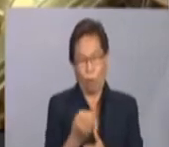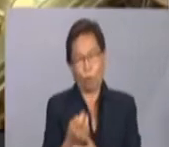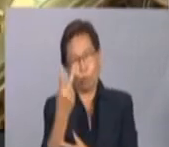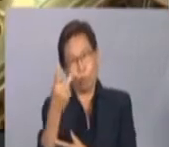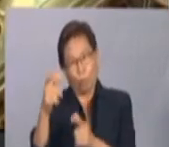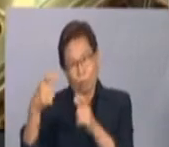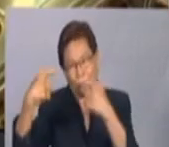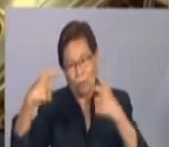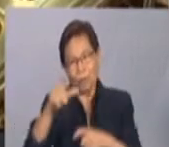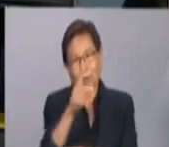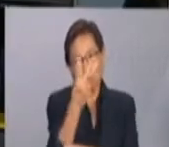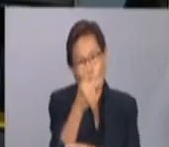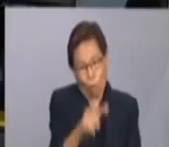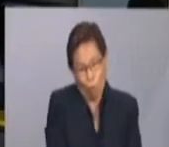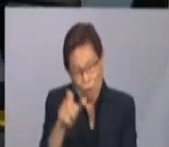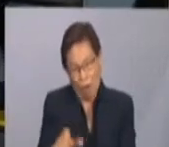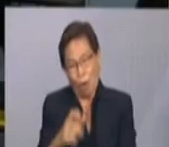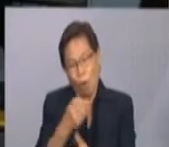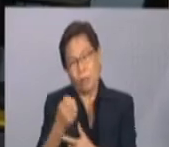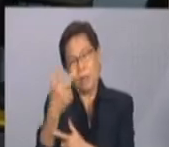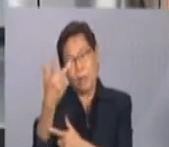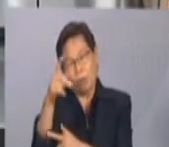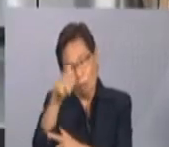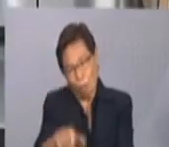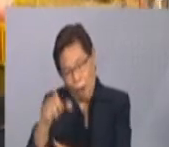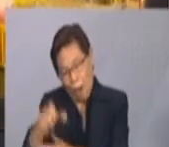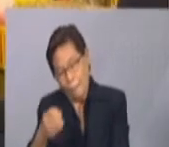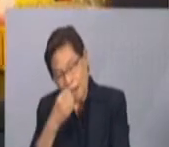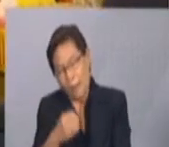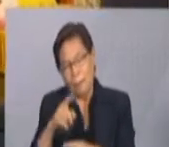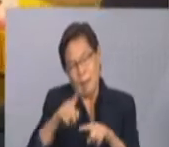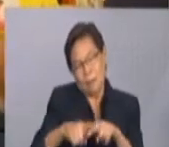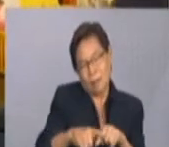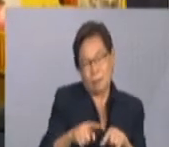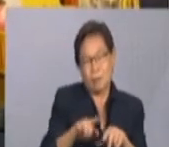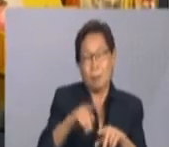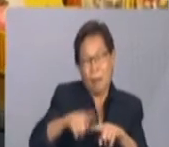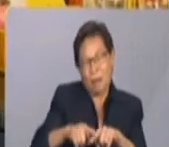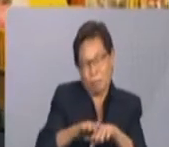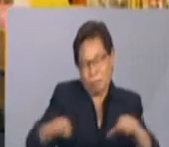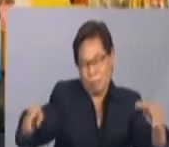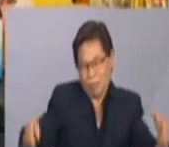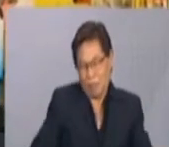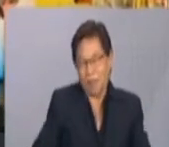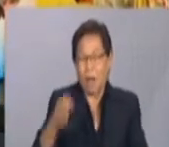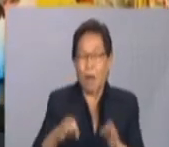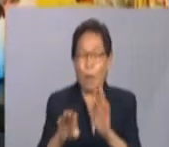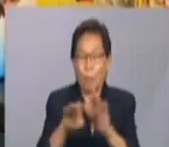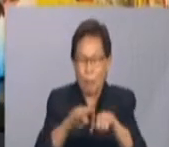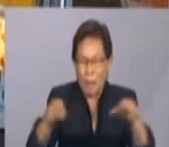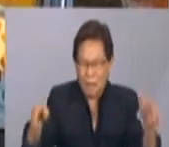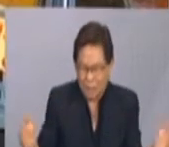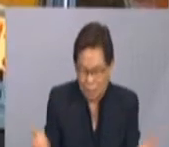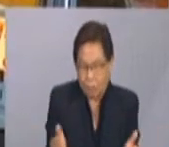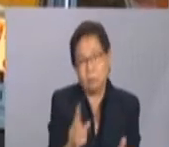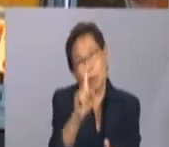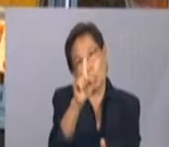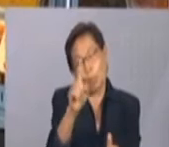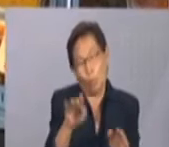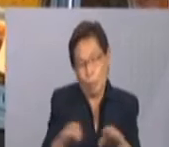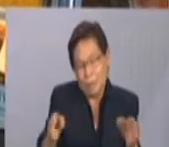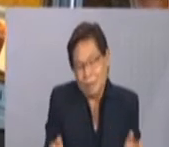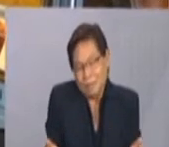ataupun tiga orang dibenarkan makan bergantung pada size by Ja Kalau meja kecil mungkin satu orang